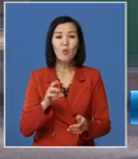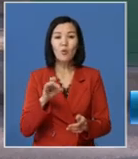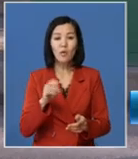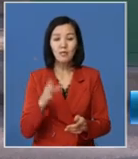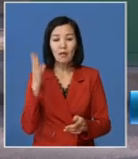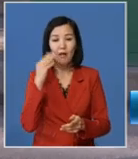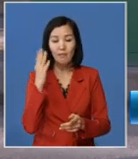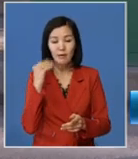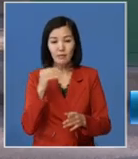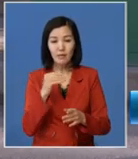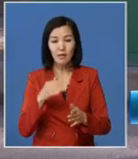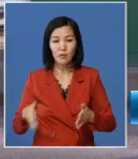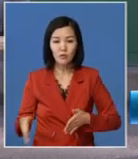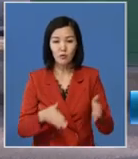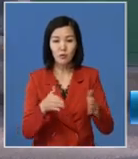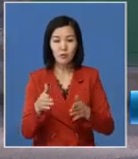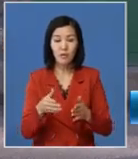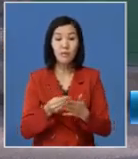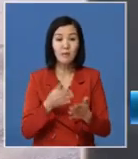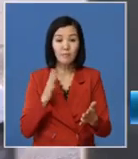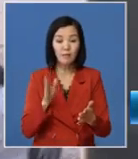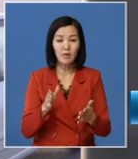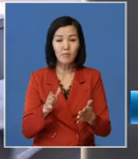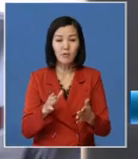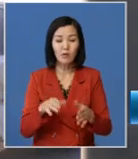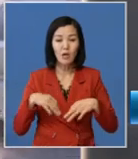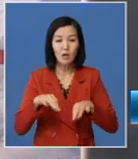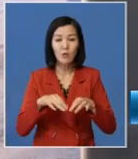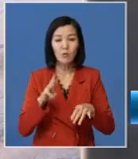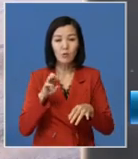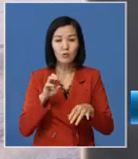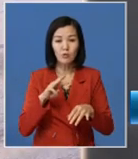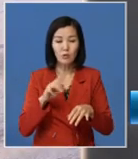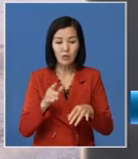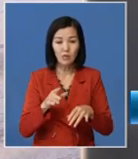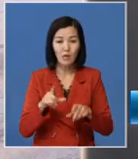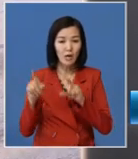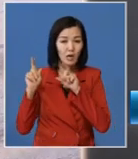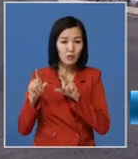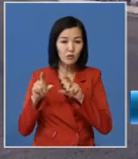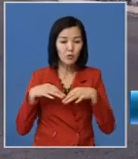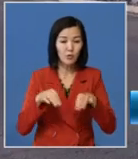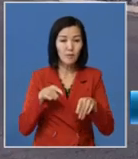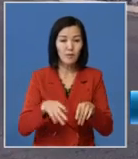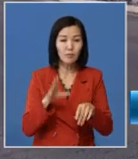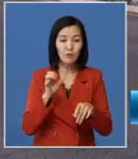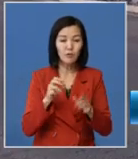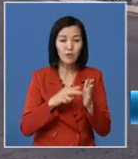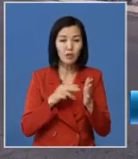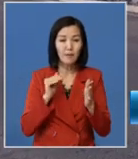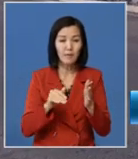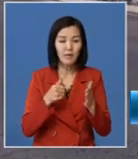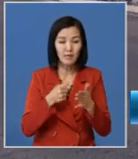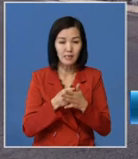ақылы болды. Бұл бағыттың құны әлдеқайда қымбатырақ. Жеңіл көліктерге 300 теңге, жүк көліктеріне 1500-ден 7000-ға дейін.